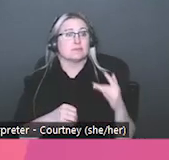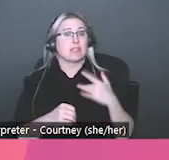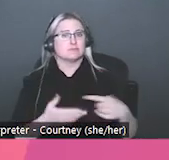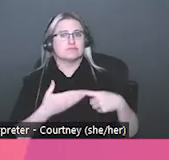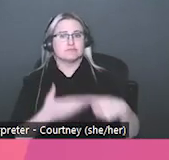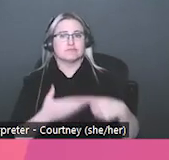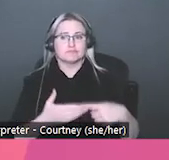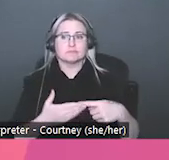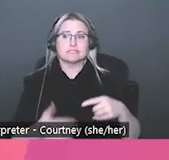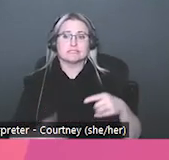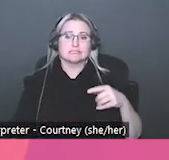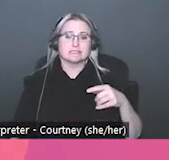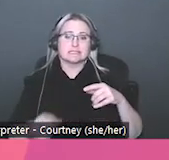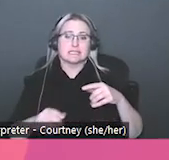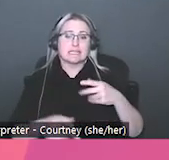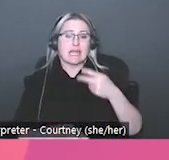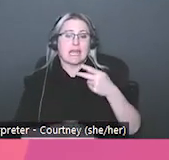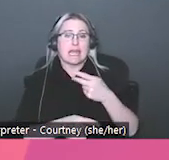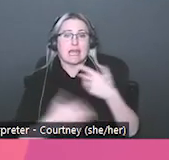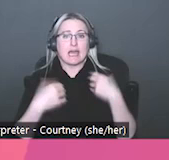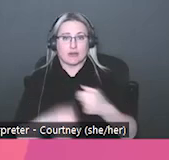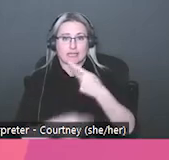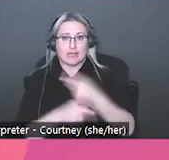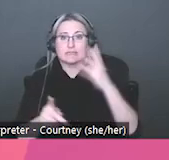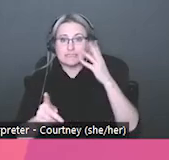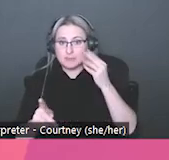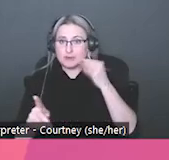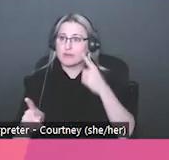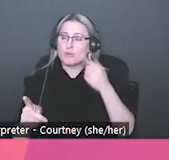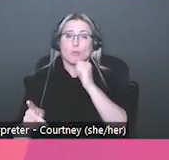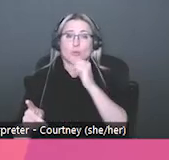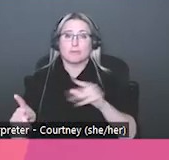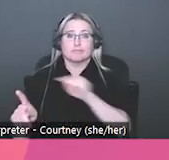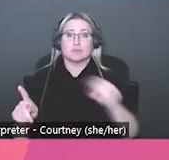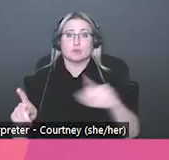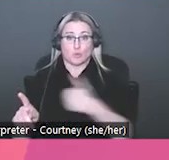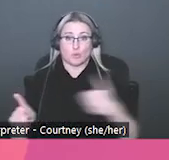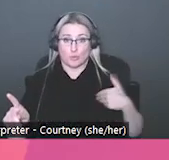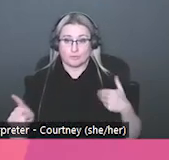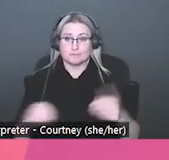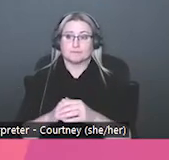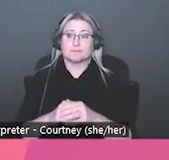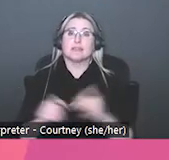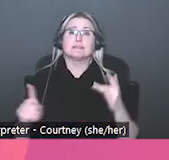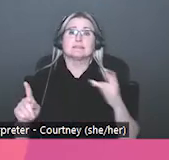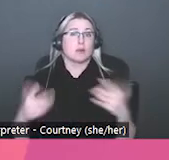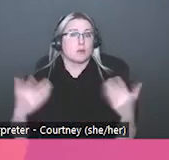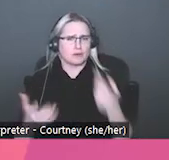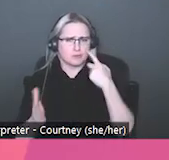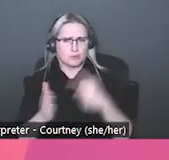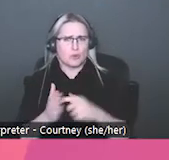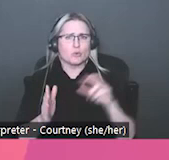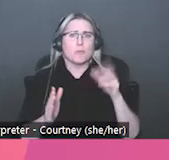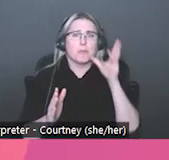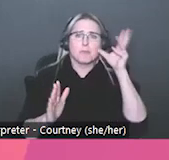j'ai discuté les expériences en matière de services de santé avec des femmes à Toronto, le facteur commun, c'était le rôle joué par les